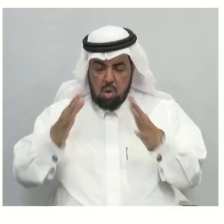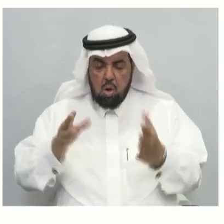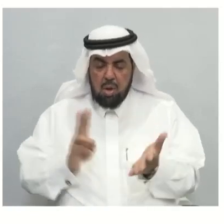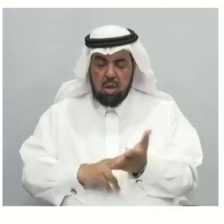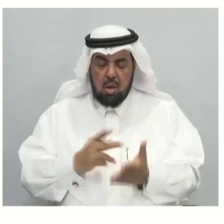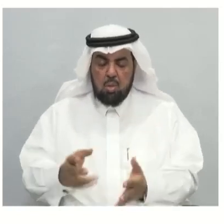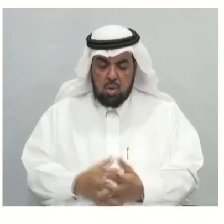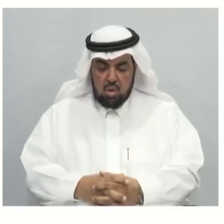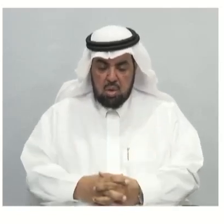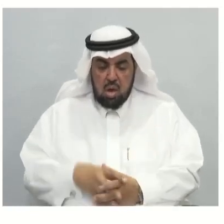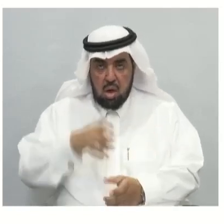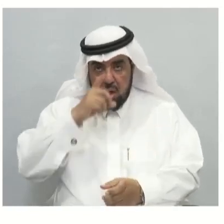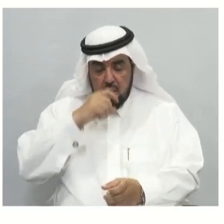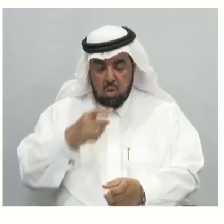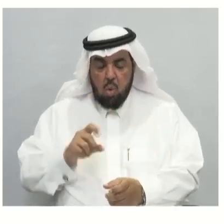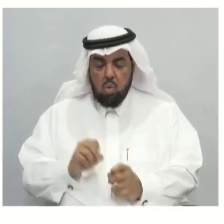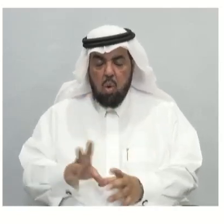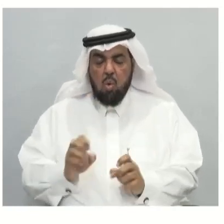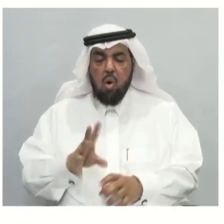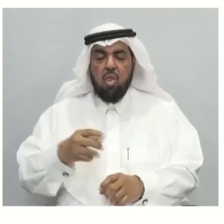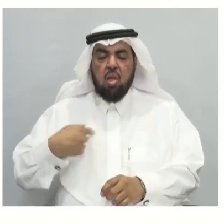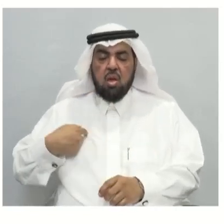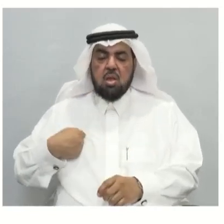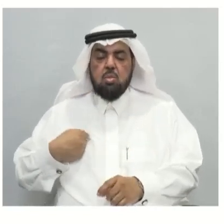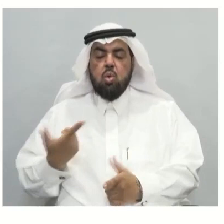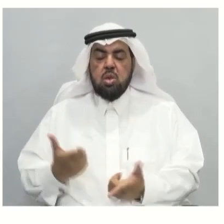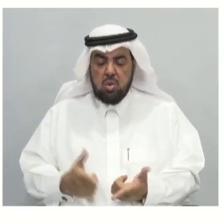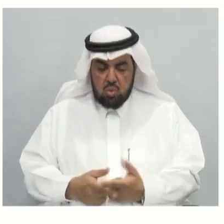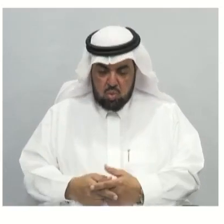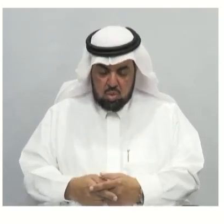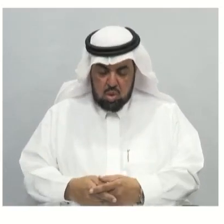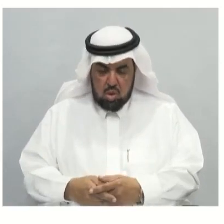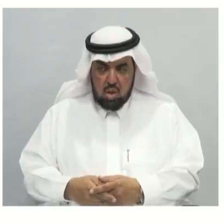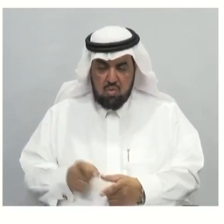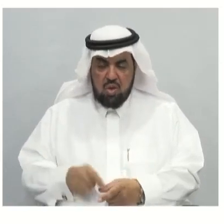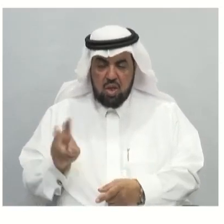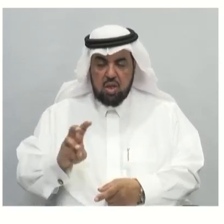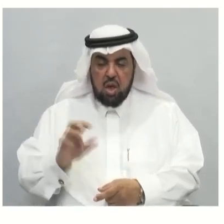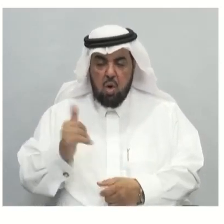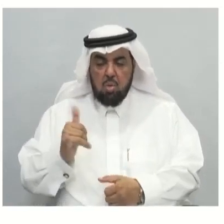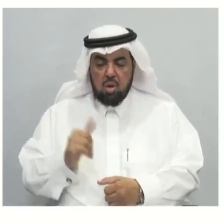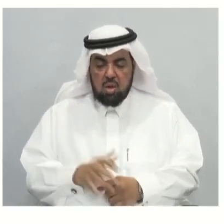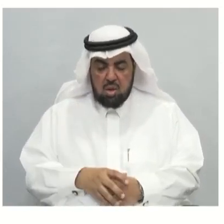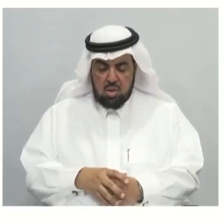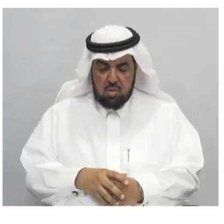المرسل يجب ان توضح اسمك و صفتك في الشركه او في المؤسسه او في